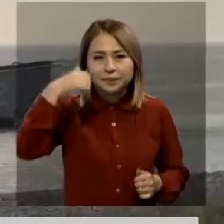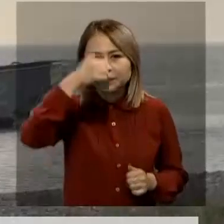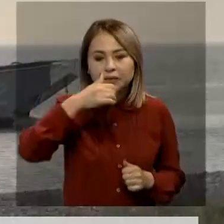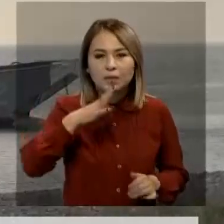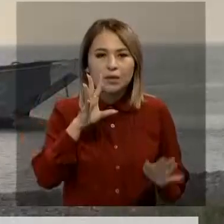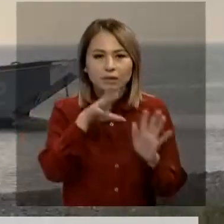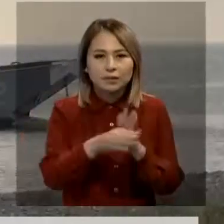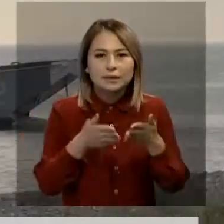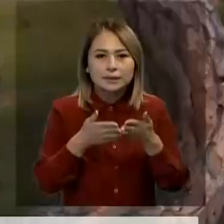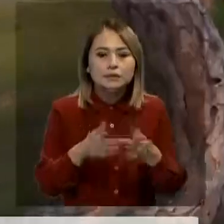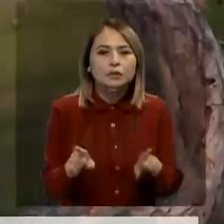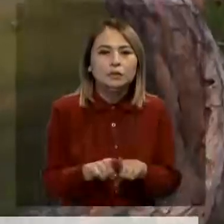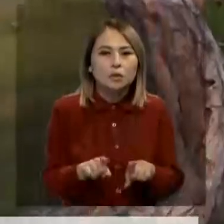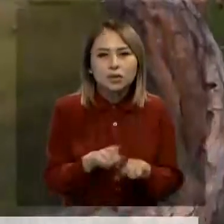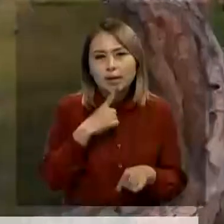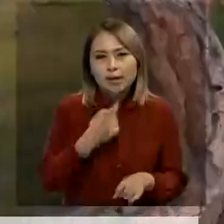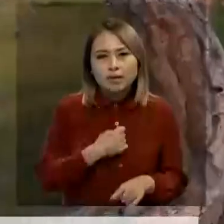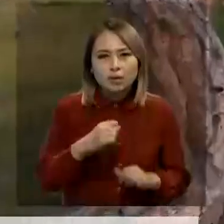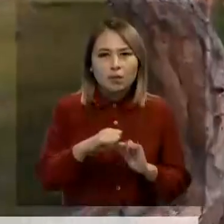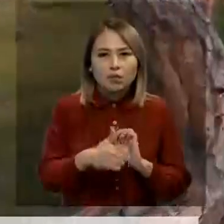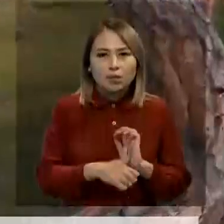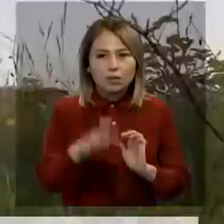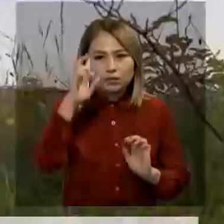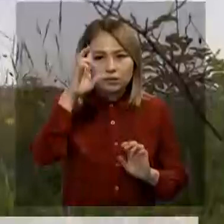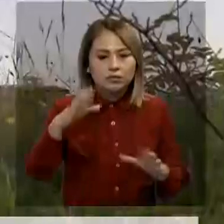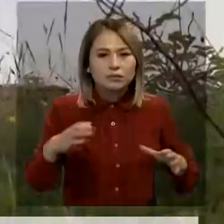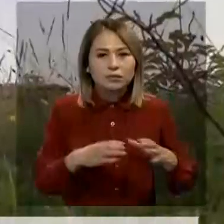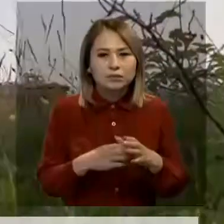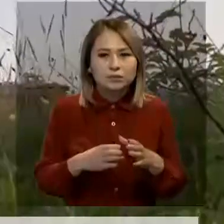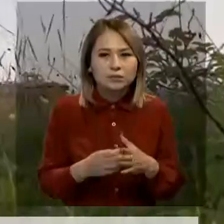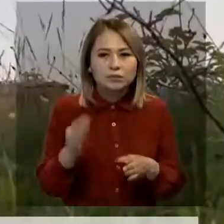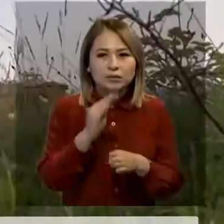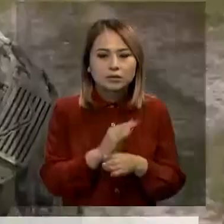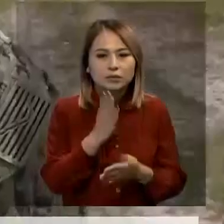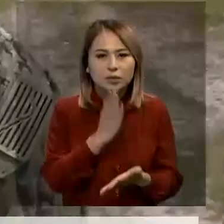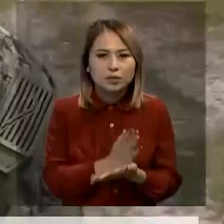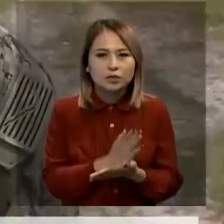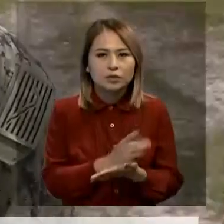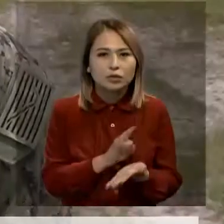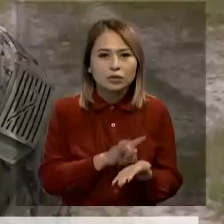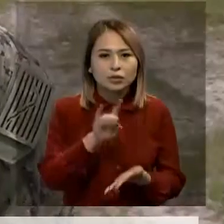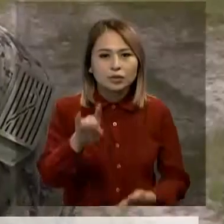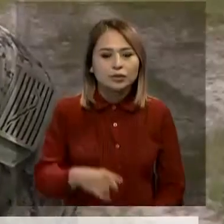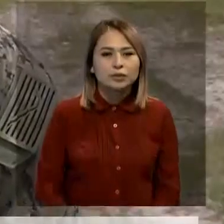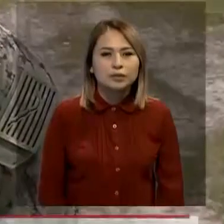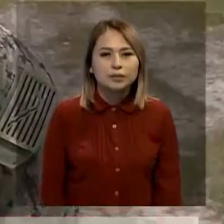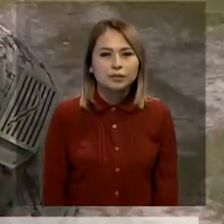кемелер қосылды. Одақтас әскер қатарында 16 елден келген 7000 теңізші мен ұшқыш бар.